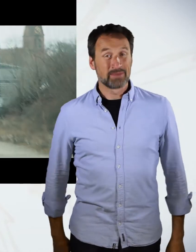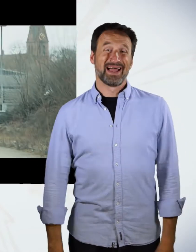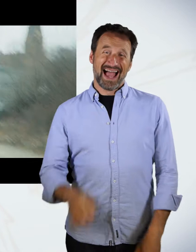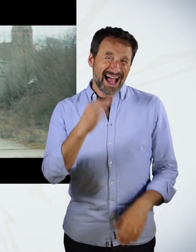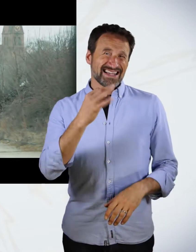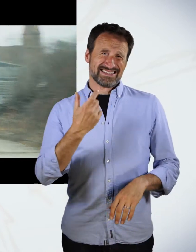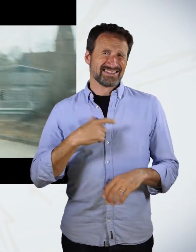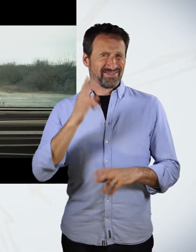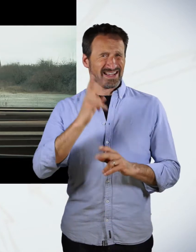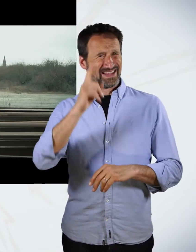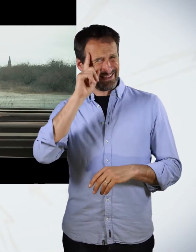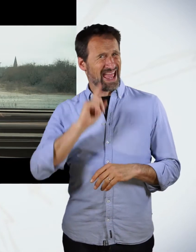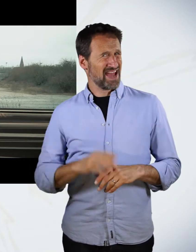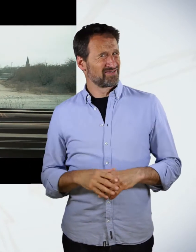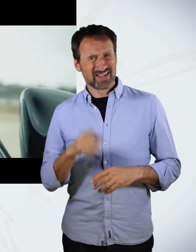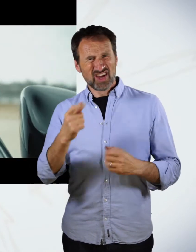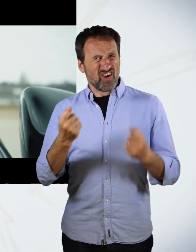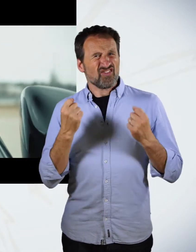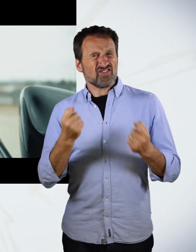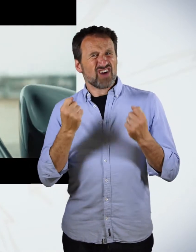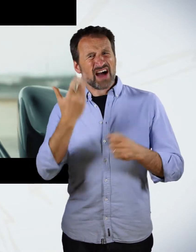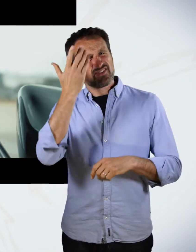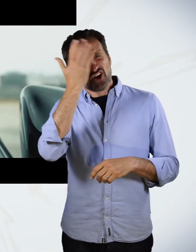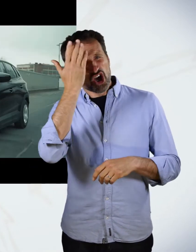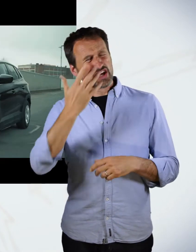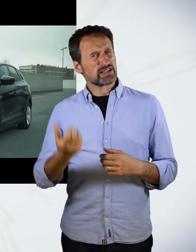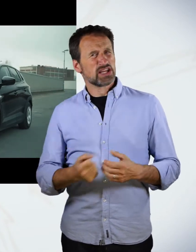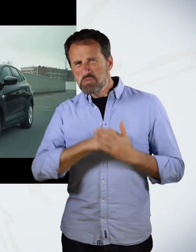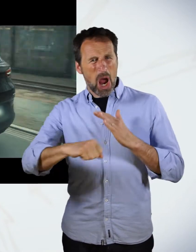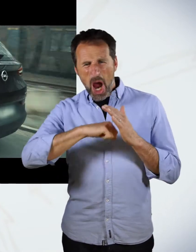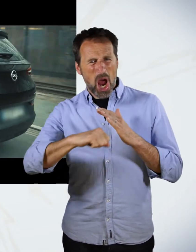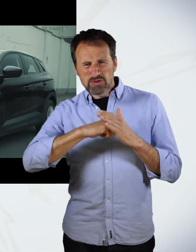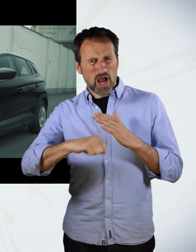Das Einzige, was mich da ein bisschen genervt hat, dass die Leute gefahren sind wie so eine angesenkte Sau.